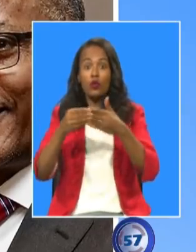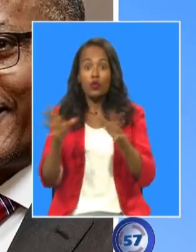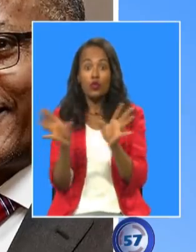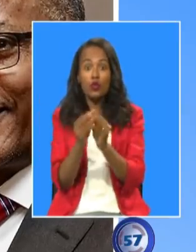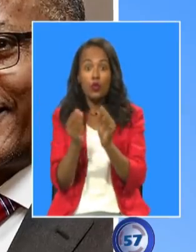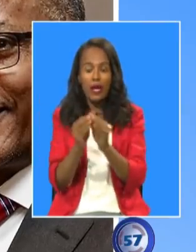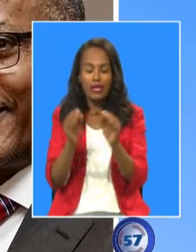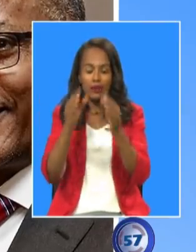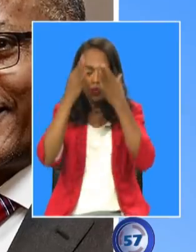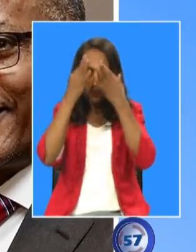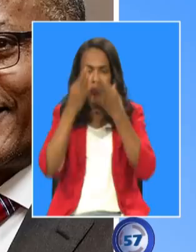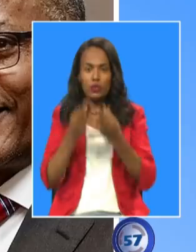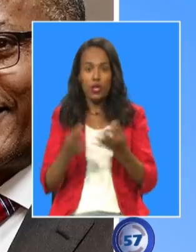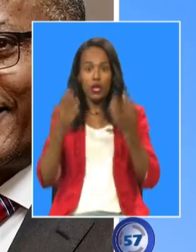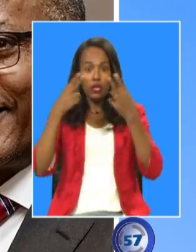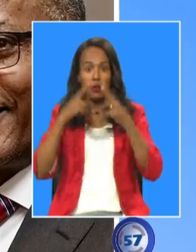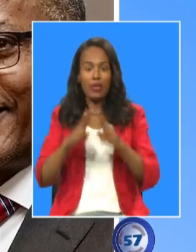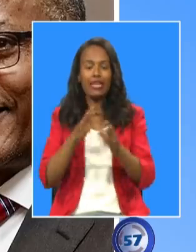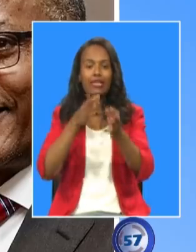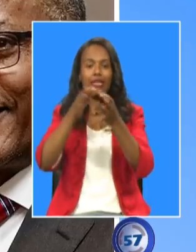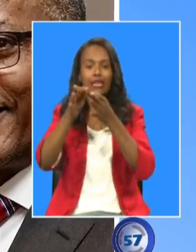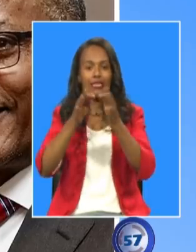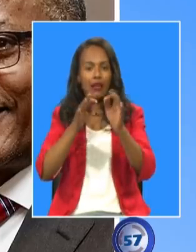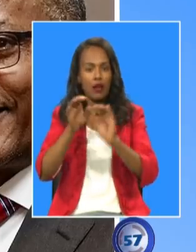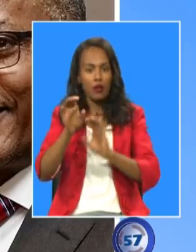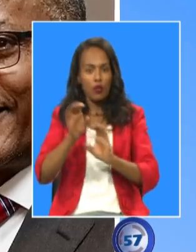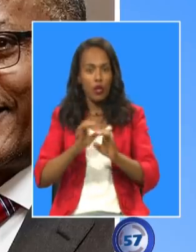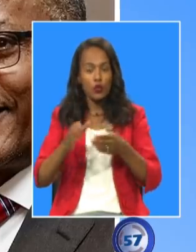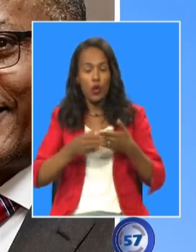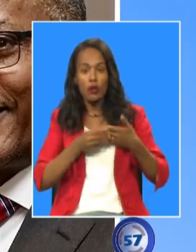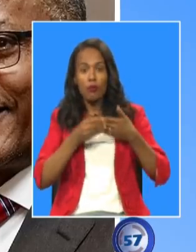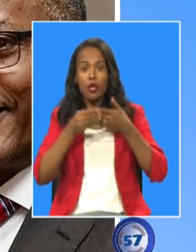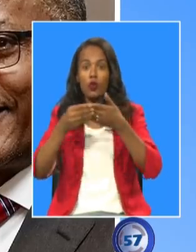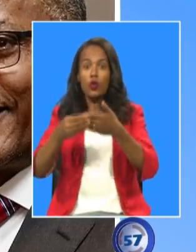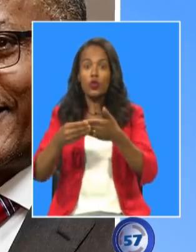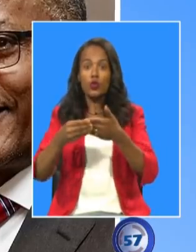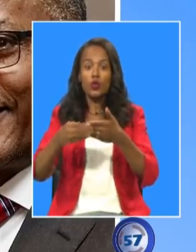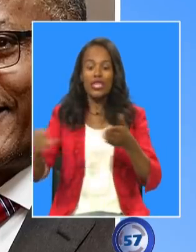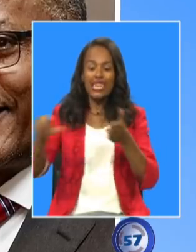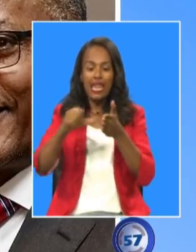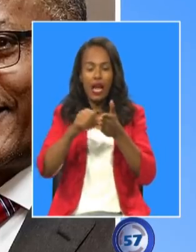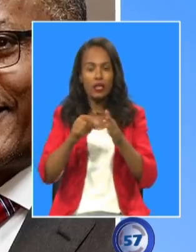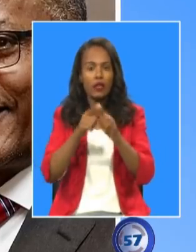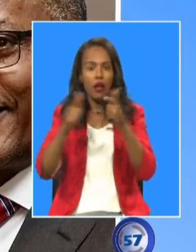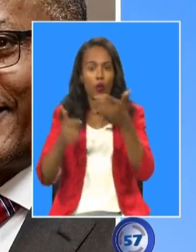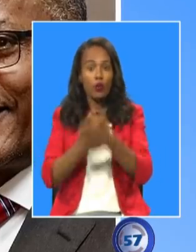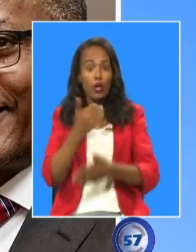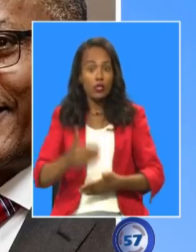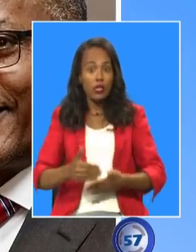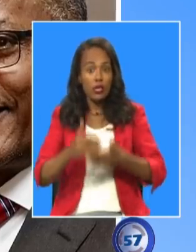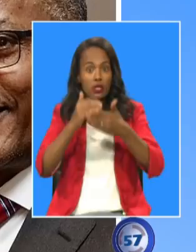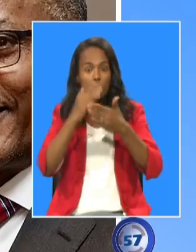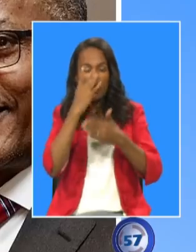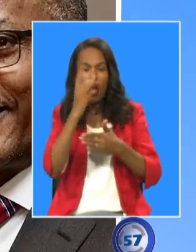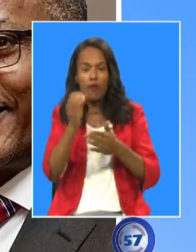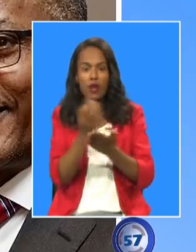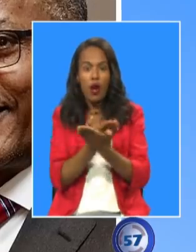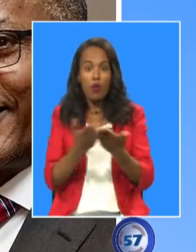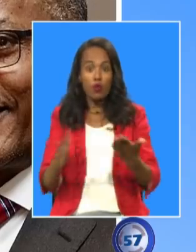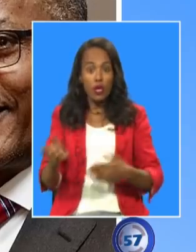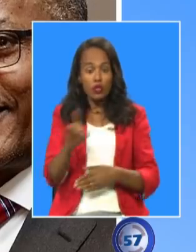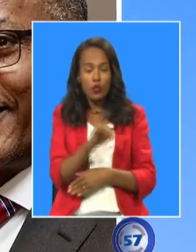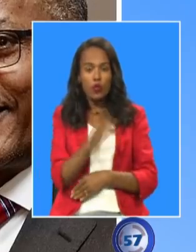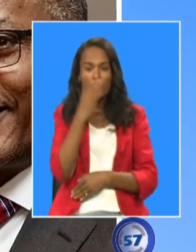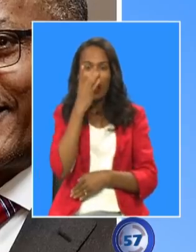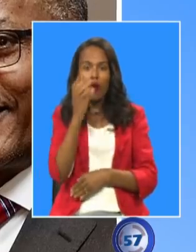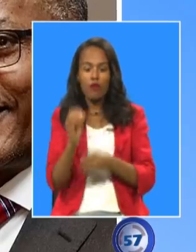ቨርቹዋል ስብሰባና ውሳኔ በተመለከተ ገለጻ አድርገውላቸዋል። መሪዎቹ የናይልና የታላቁ ህዳሴ ግድብ ጉዳይ የአፍሪካ ጉዳይ በመሆኑ የተነሳ